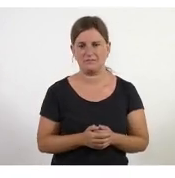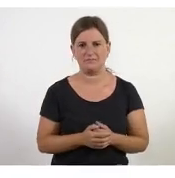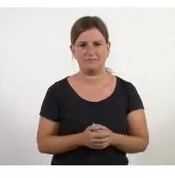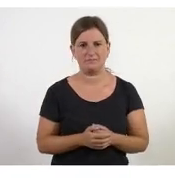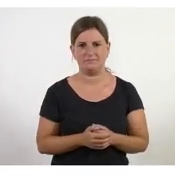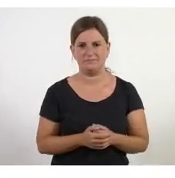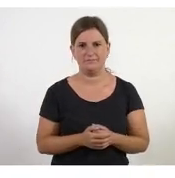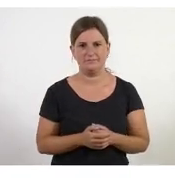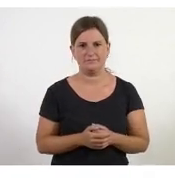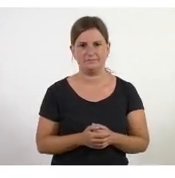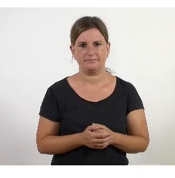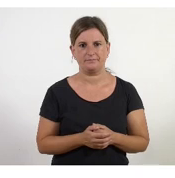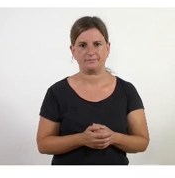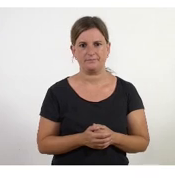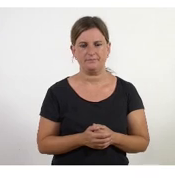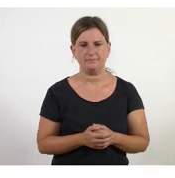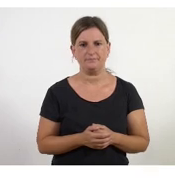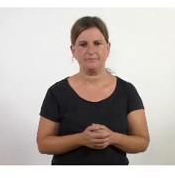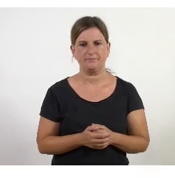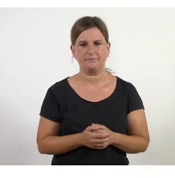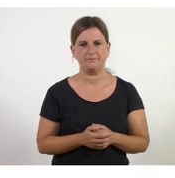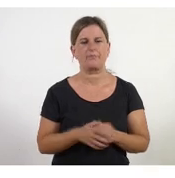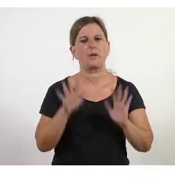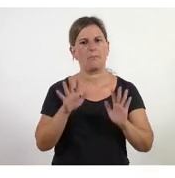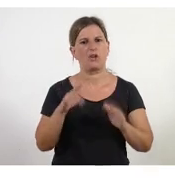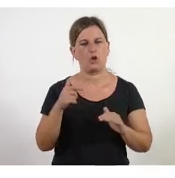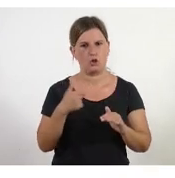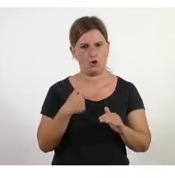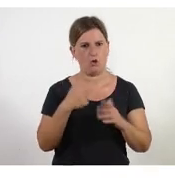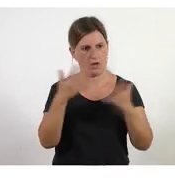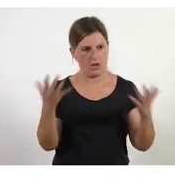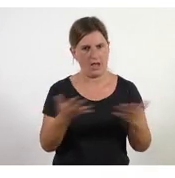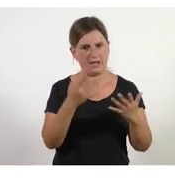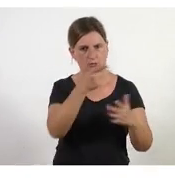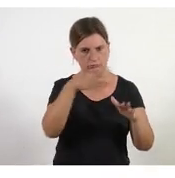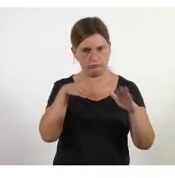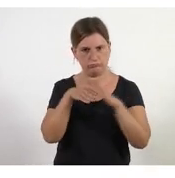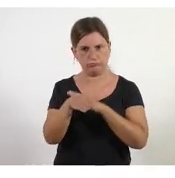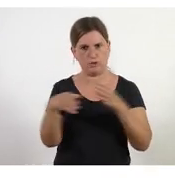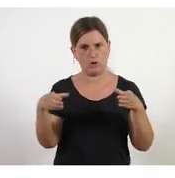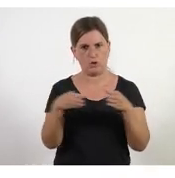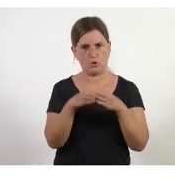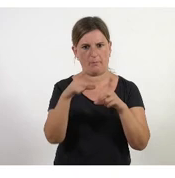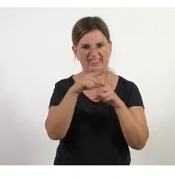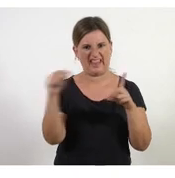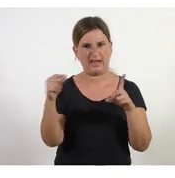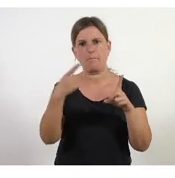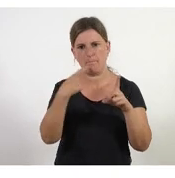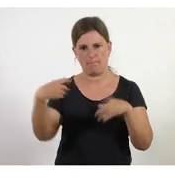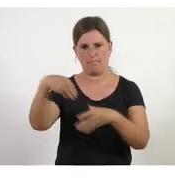no tinc referències. Mm-hmm. Però sí que invito a que accedeixi al grup de Telegram i